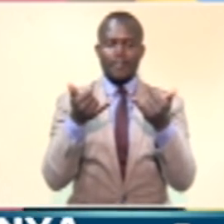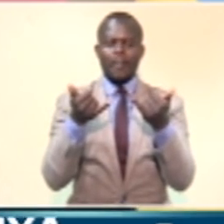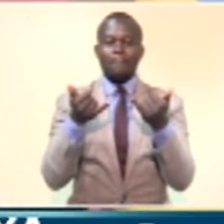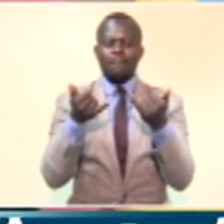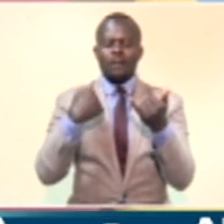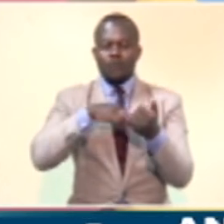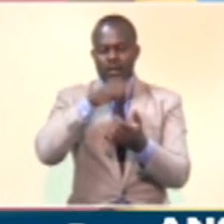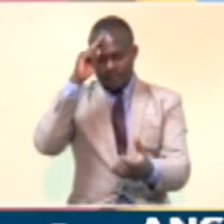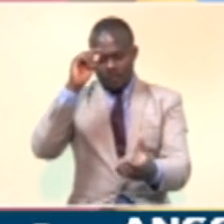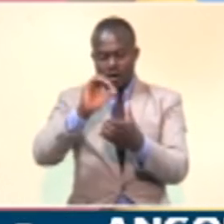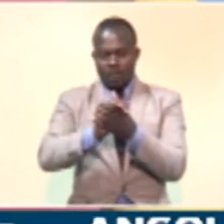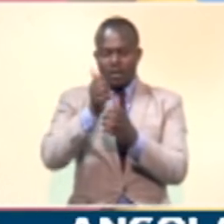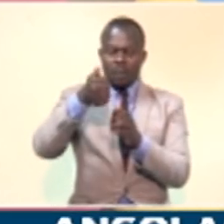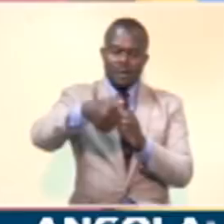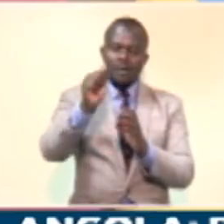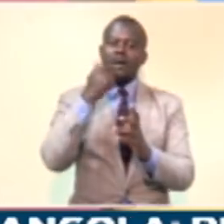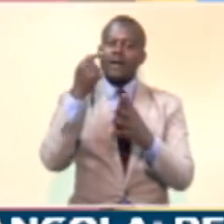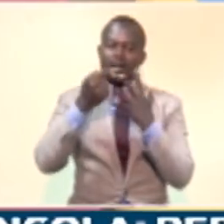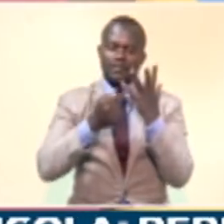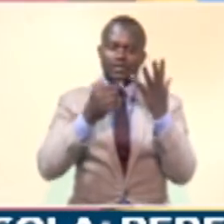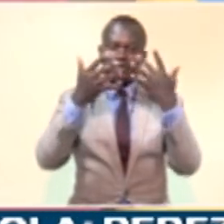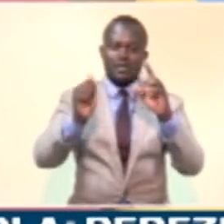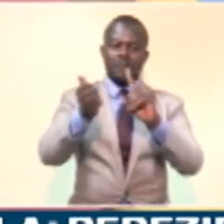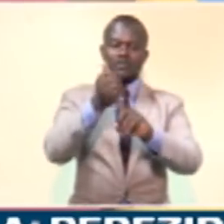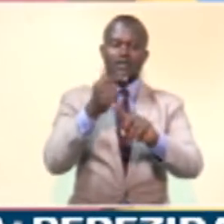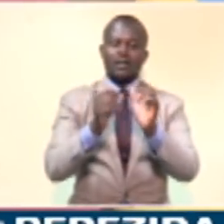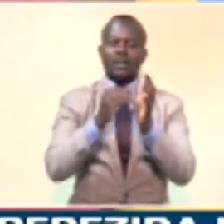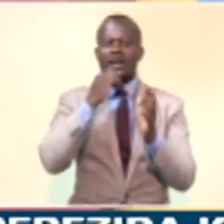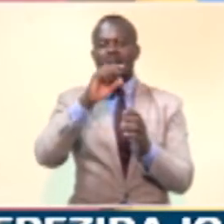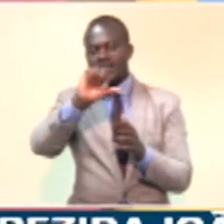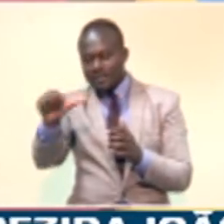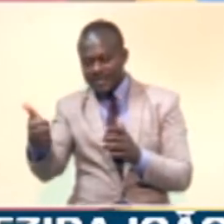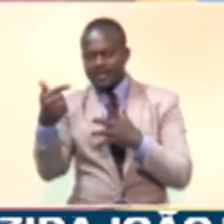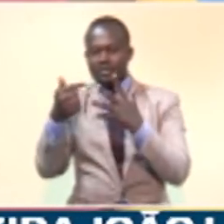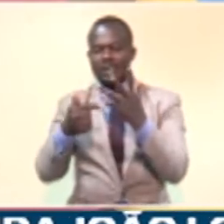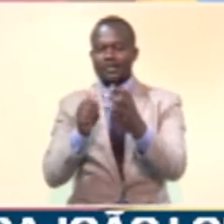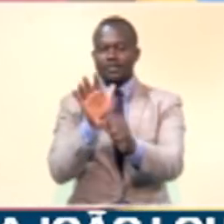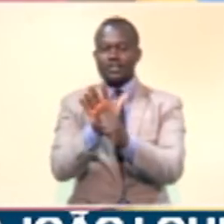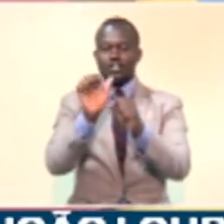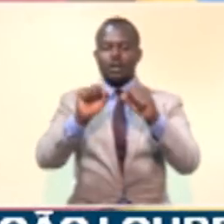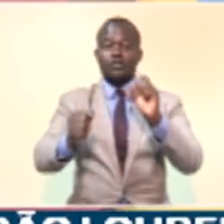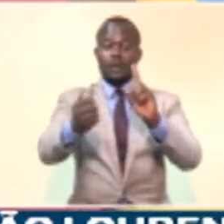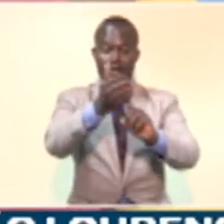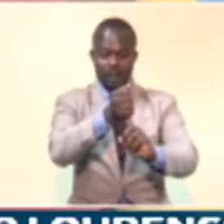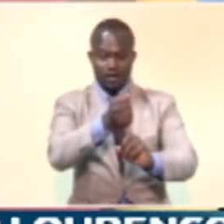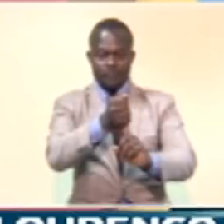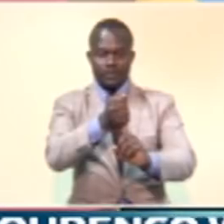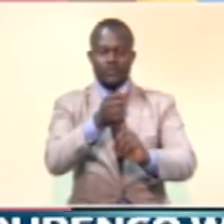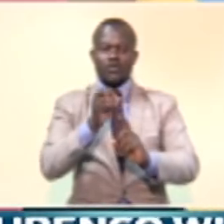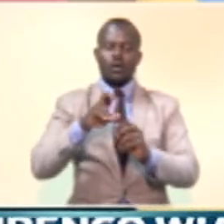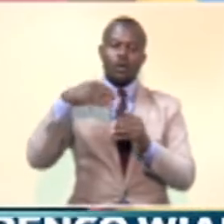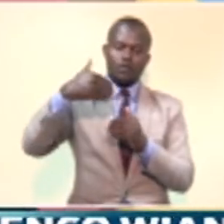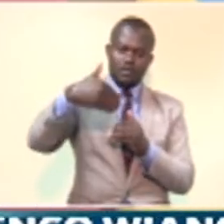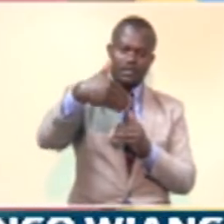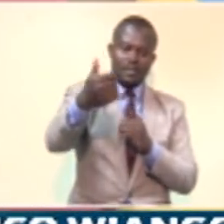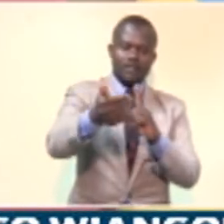bizera ko ku bwabo hari byinshi bamaze kugeraho, ariko hari n'ibindi byinshi byagerwaho cyangwa bigenda